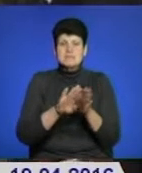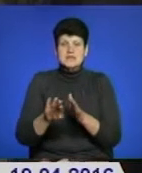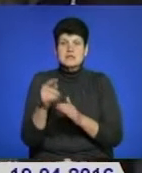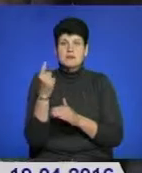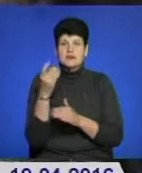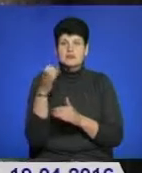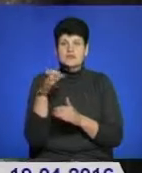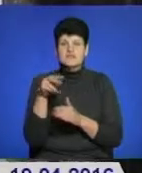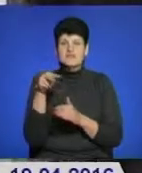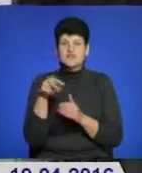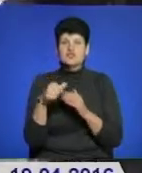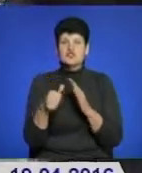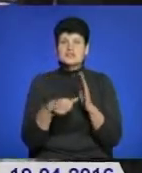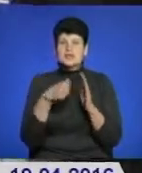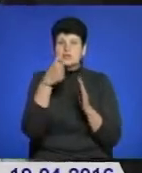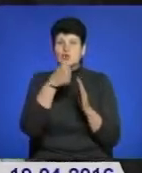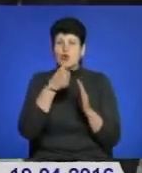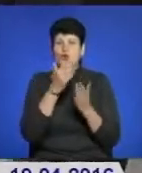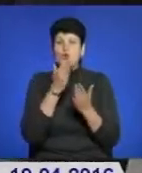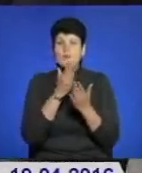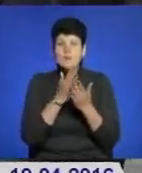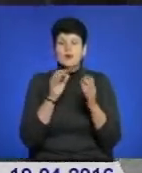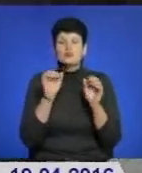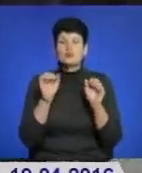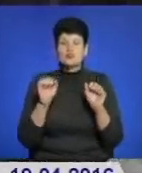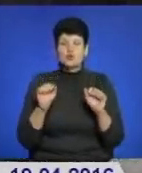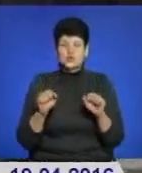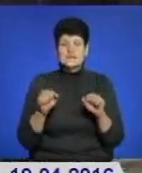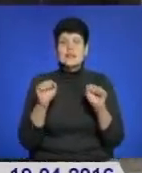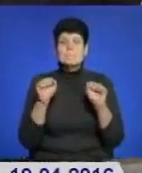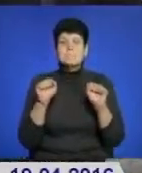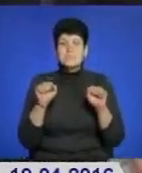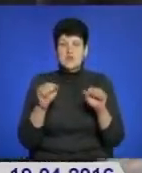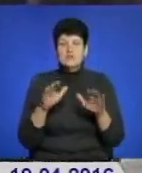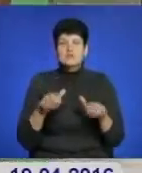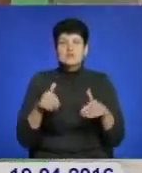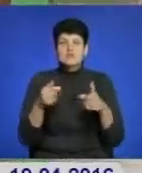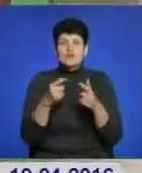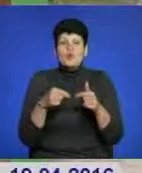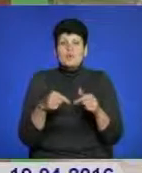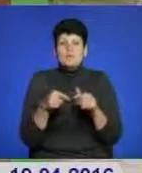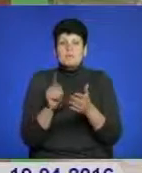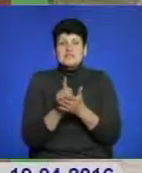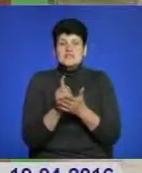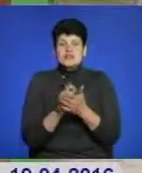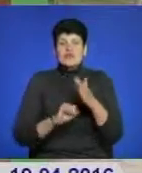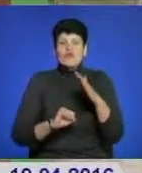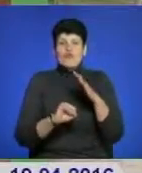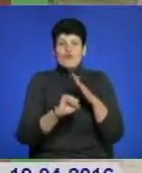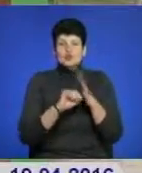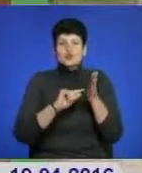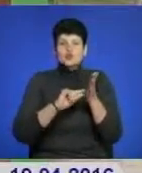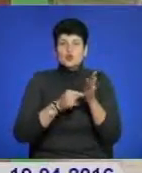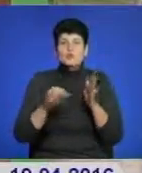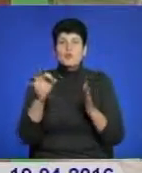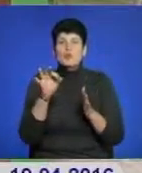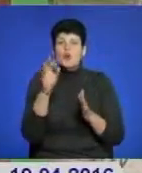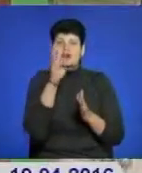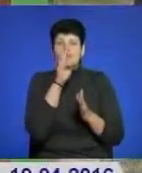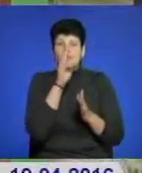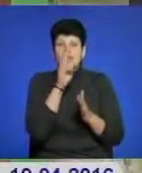1 січня 2016 року, мають можливість і право звернутися до органів пенсійного фонду з довідкою про зарплату,